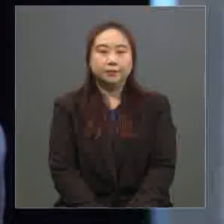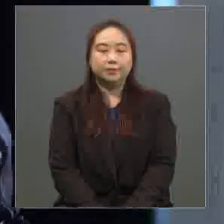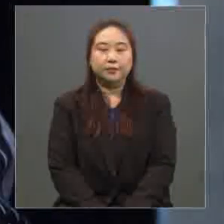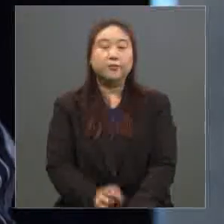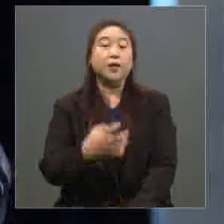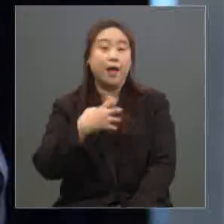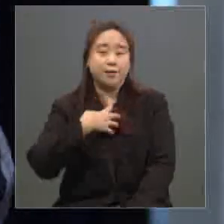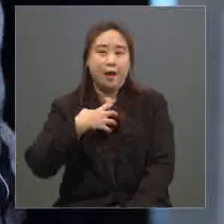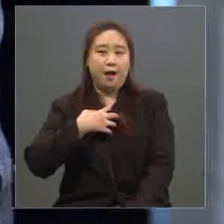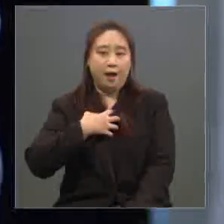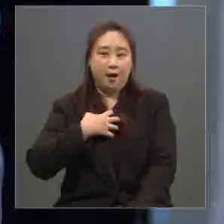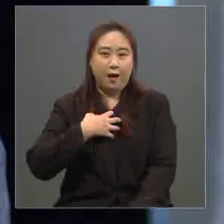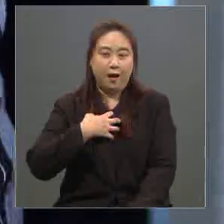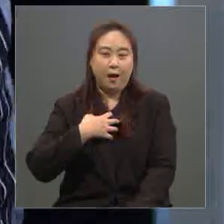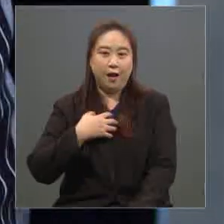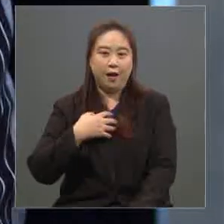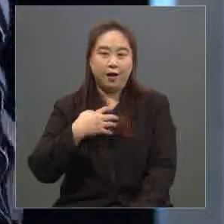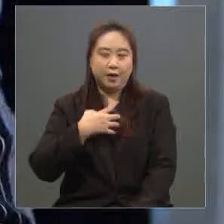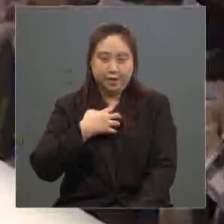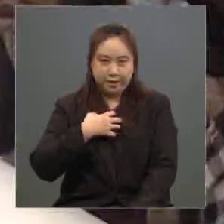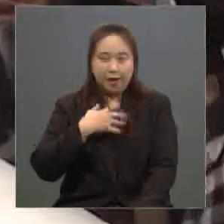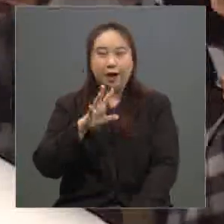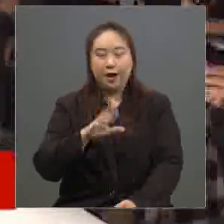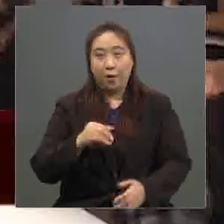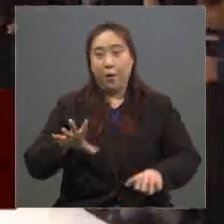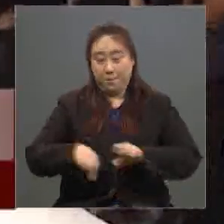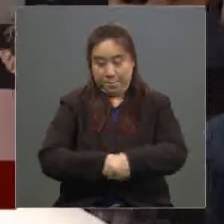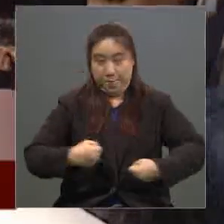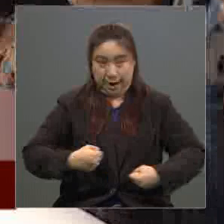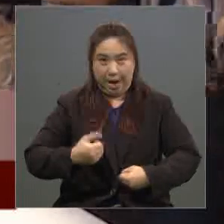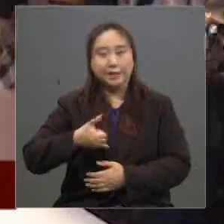อยากเอาชนะผ้าของม้าใส่ไปวัด